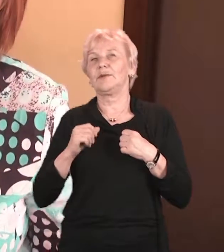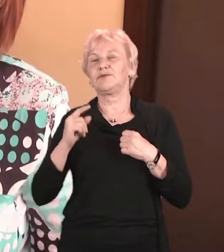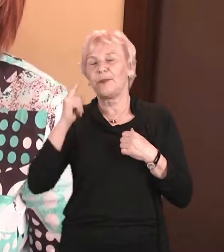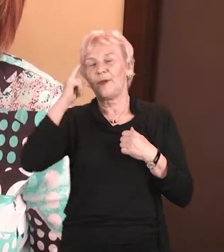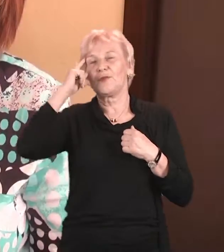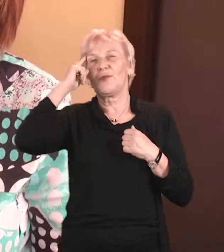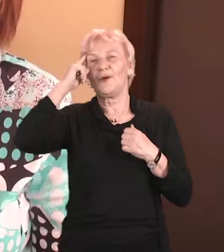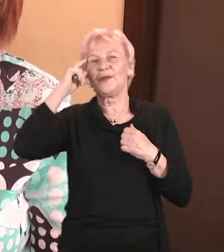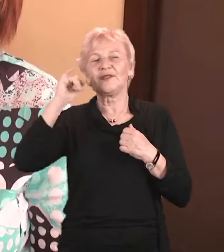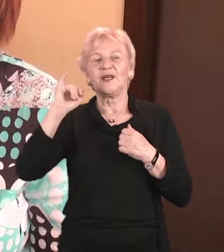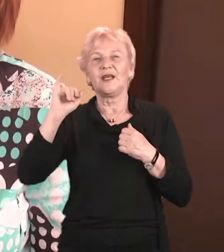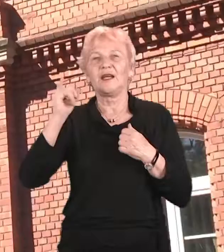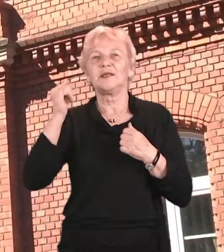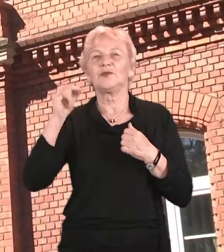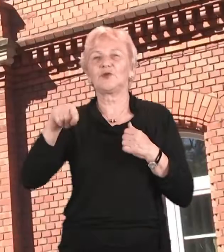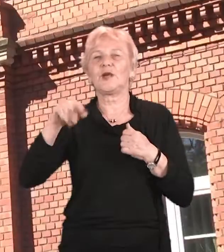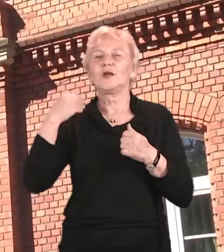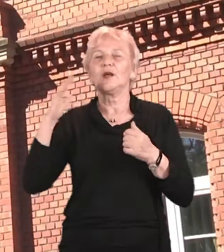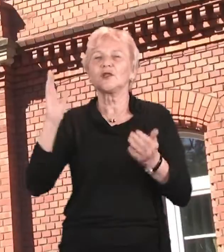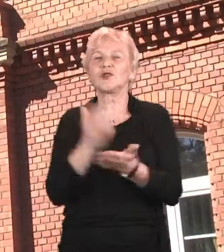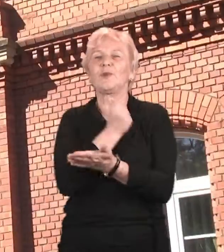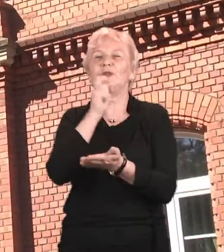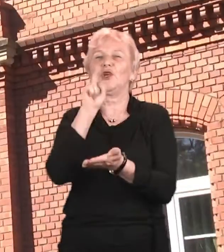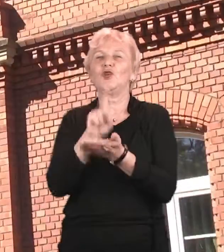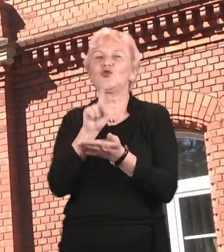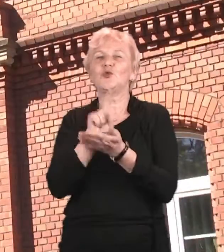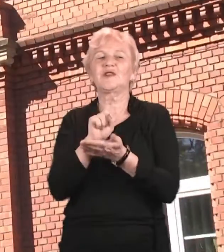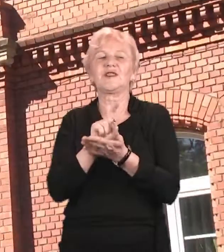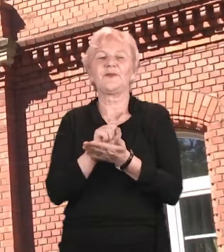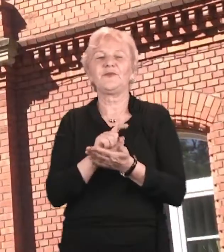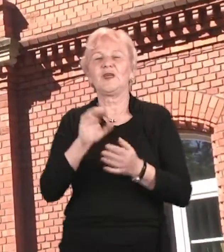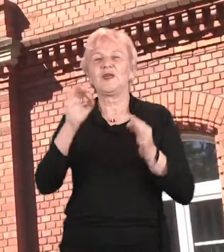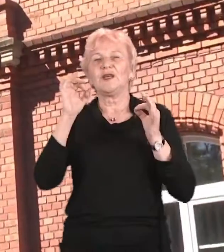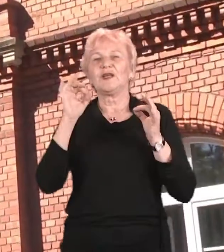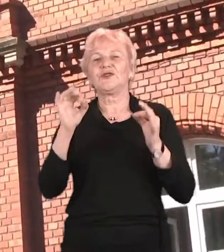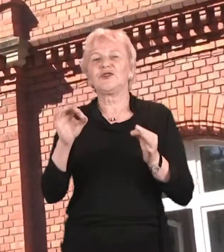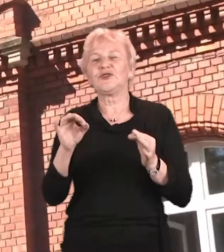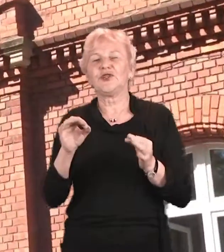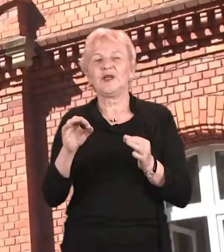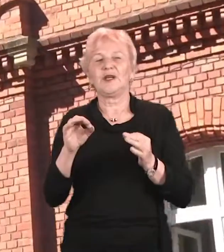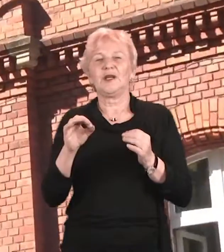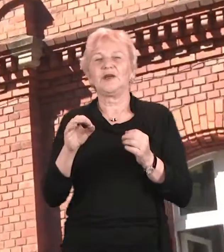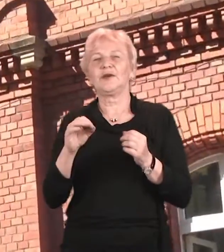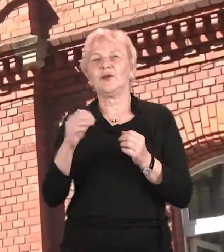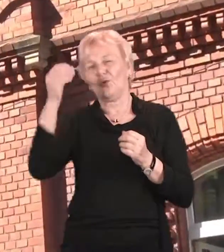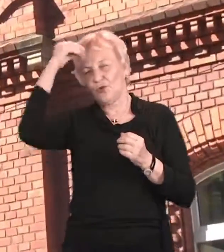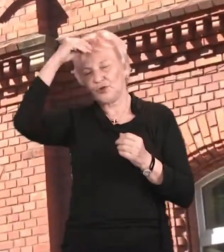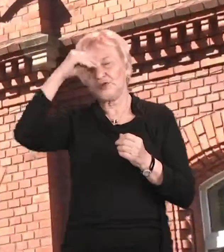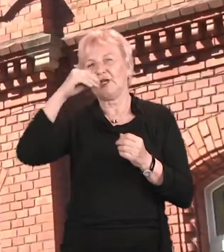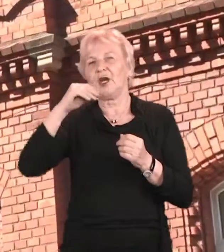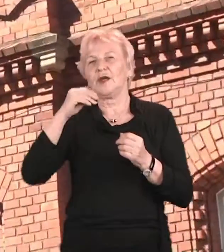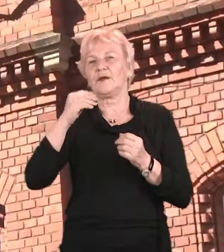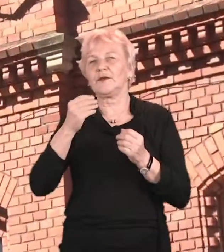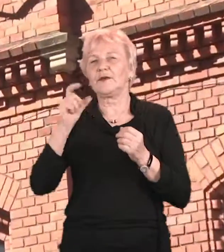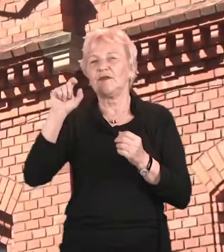tutaj osiągnęli swój sukces zawodowy. Dziś w specjalnym ośrodku szkolno-wychowawczym dla niesłyszących i słabosłyszących w Raciborzu kształci się